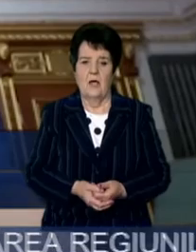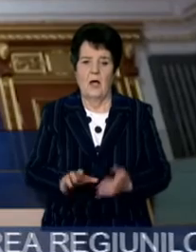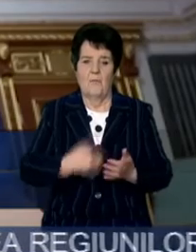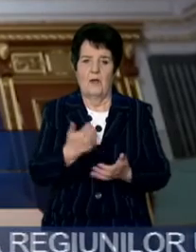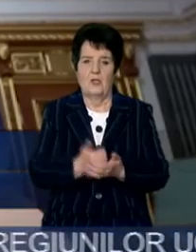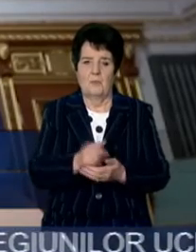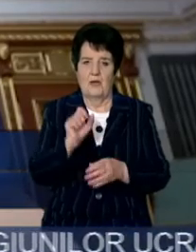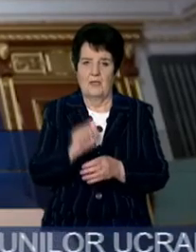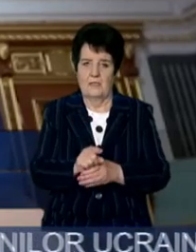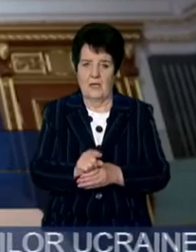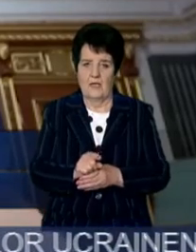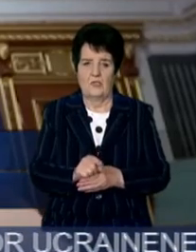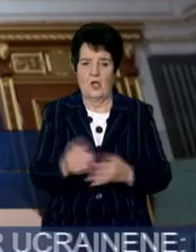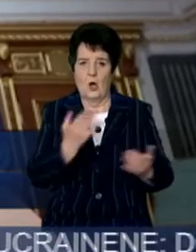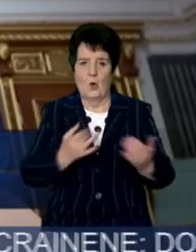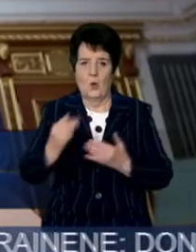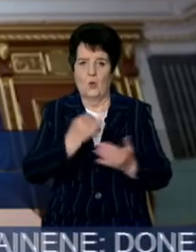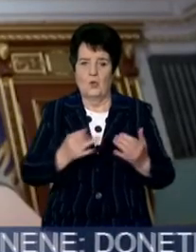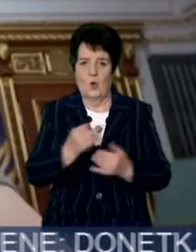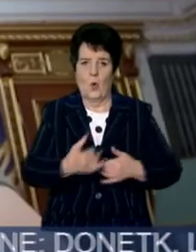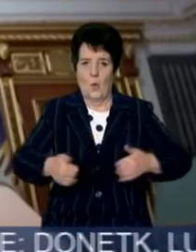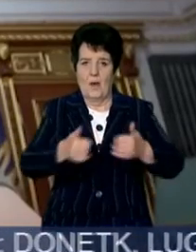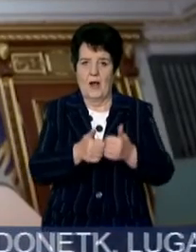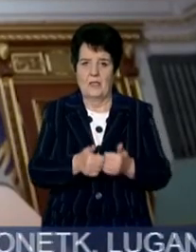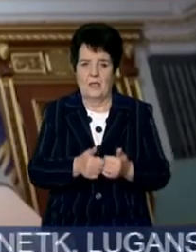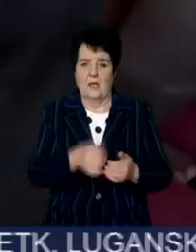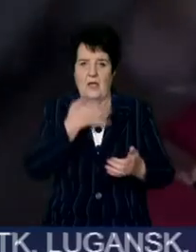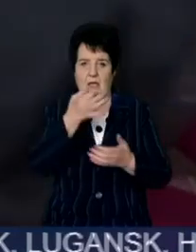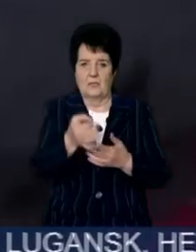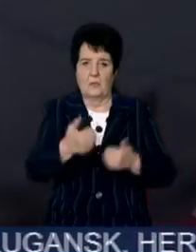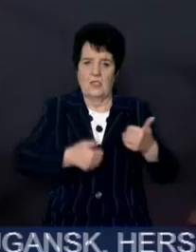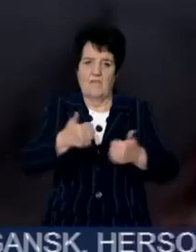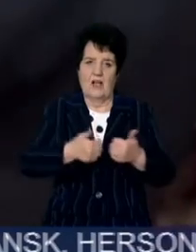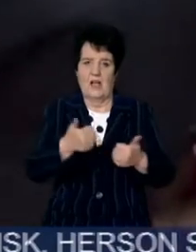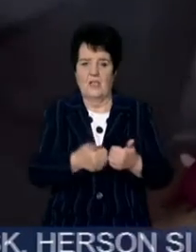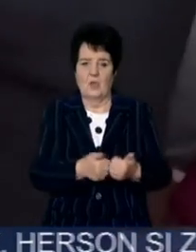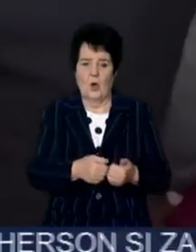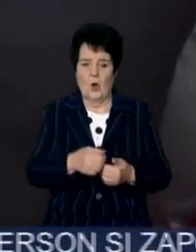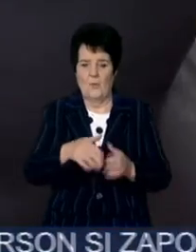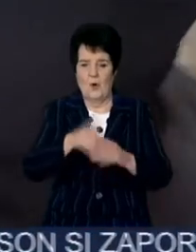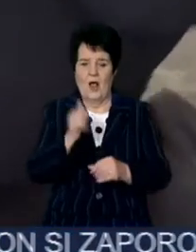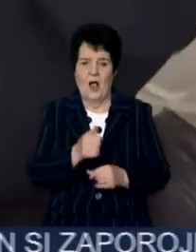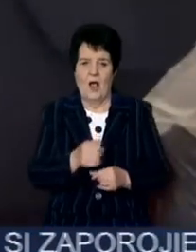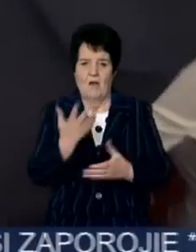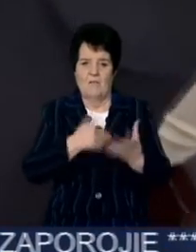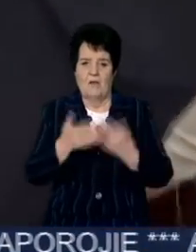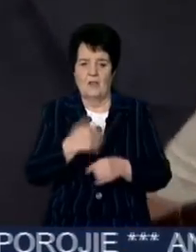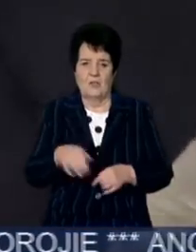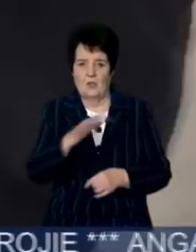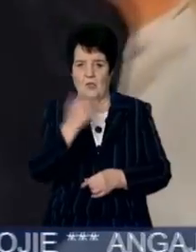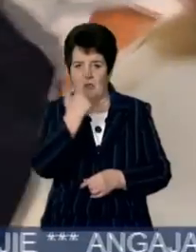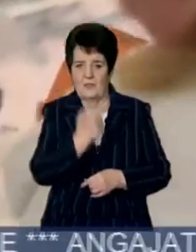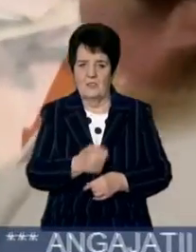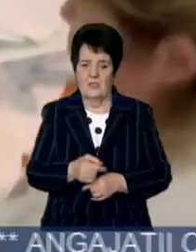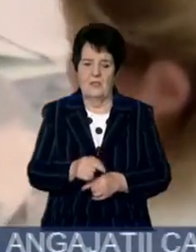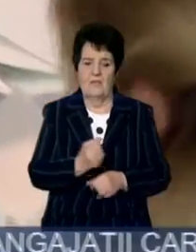Principala sarcină acum este să coordonăm acțiunile cu partenerii, drept răspuns la referendumurile false organizate de Rusia și la toate amenințările conexe.